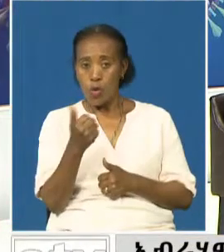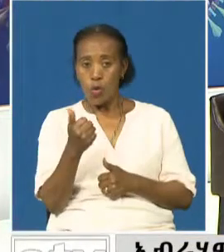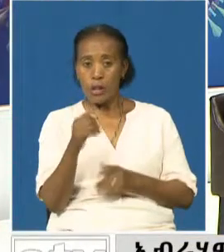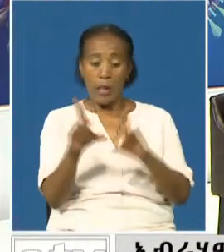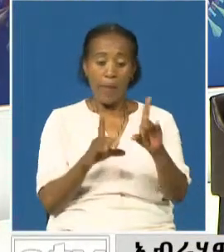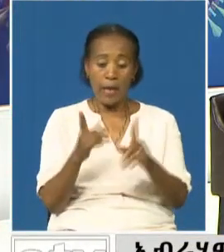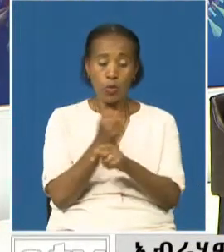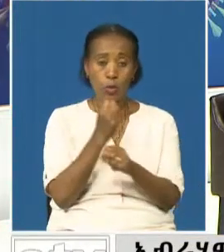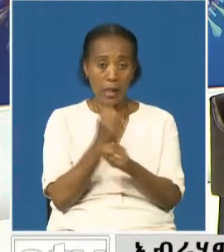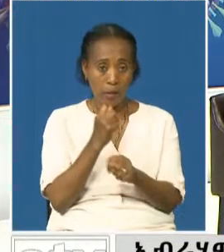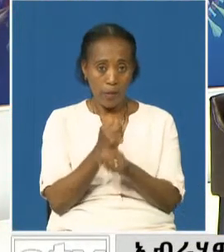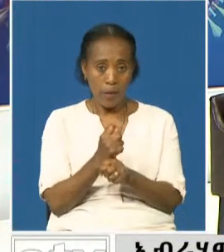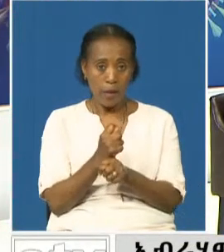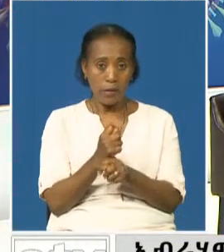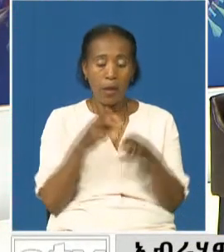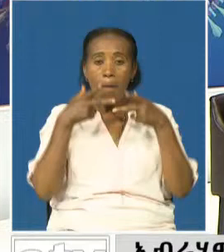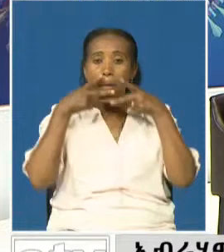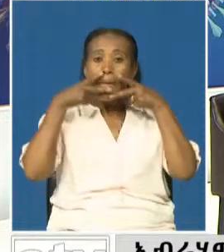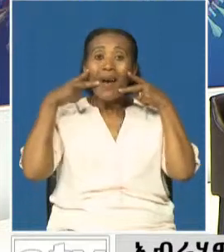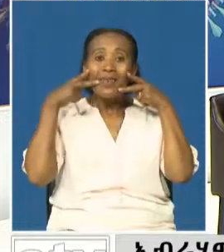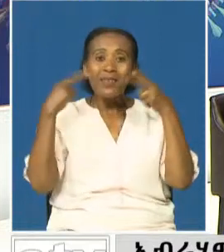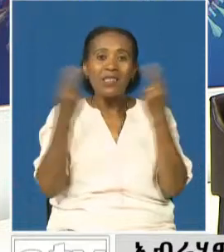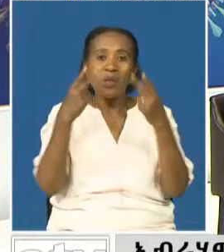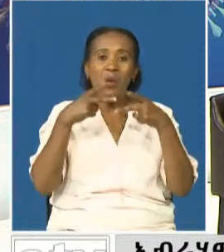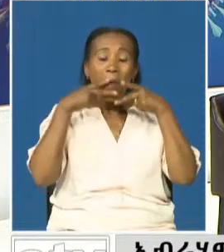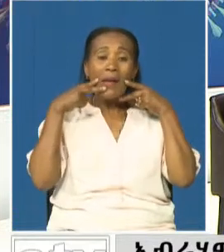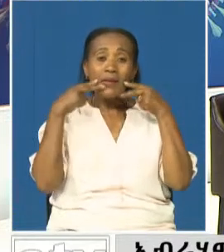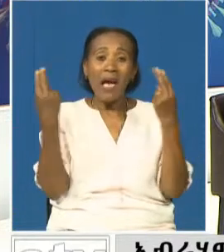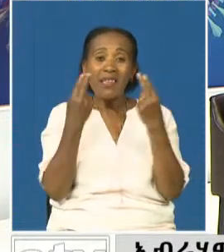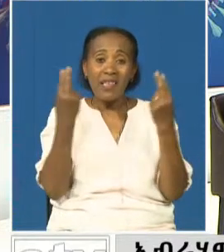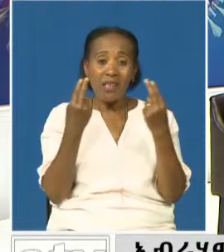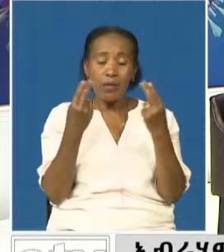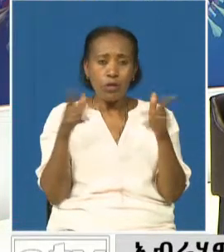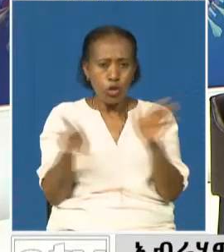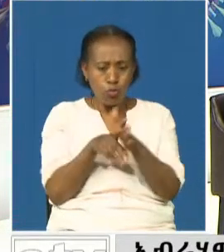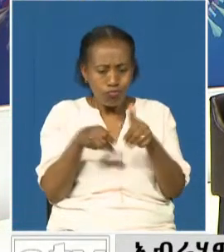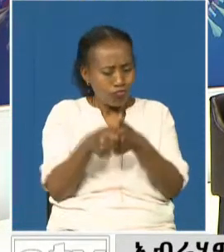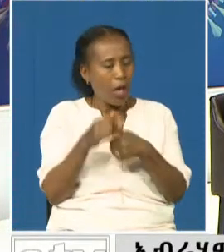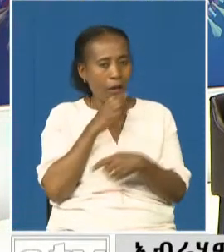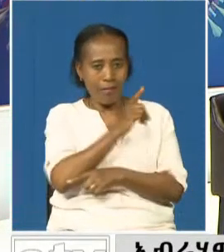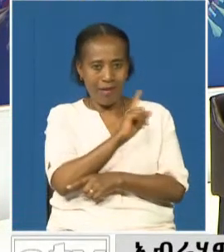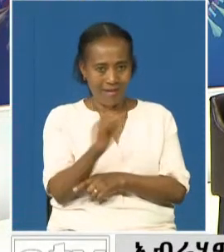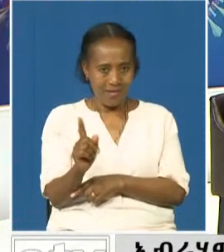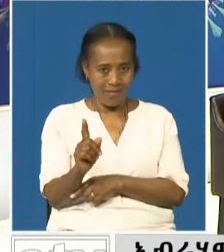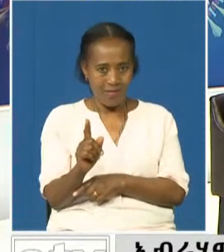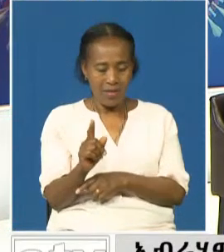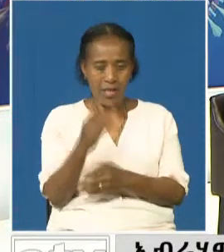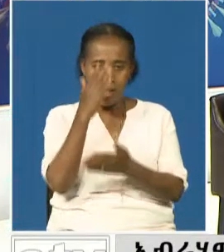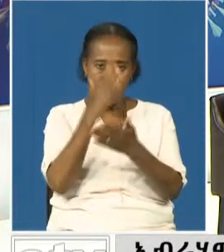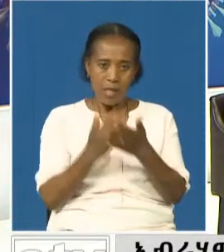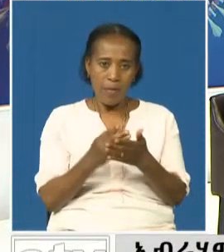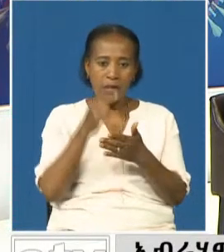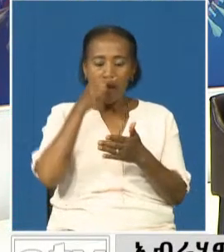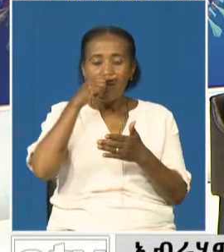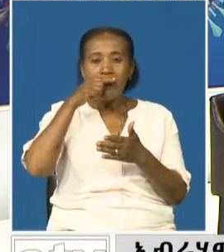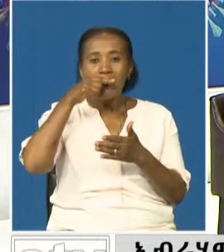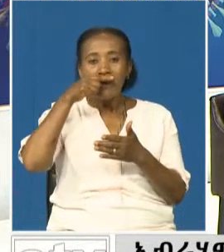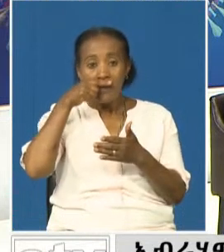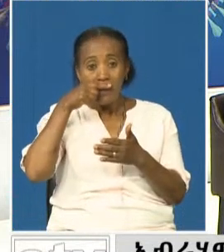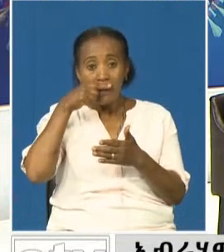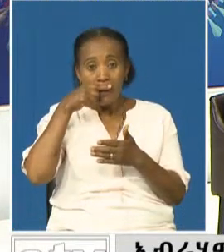የሚያደርጉ ተግባራት ማክስ ተጠቅመዋል። ነገር ግን የማክስ አጠቃቀሙ ህግን የተከተለ አይደለም። ግማሹ ካፍንጫ ወረድ